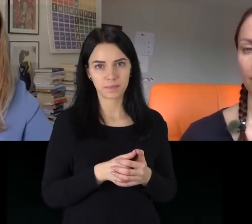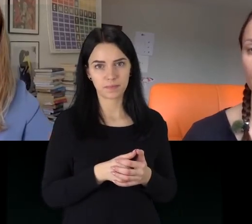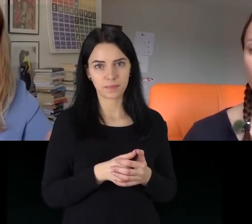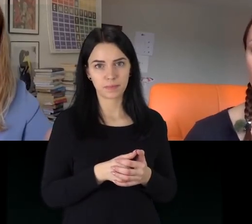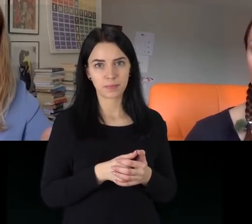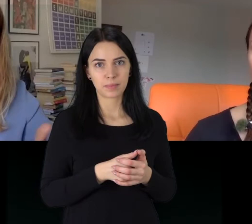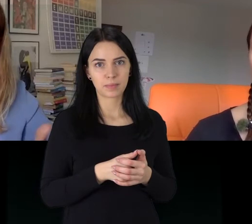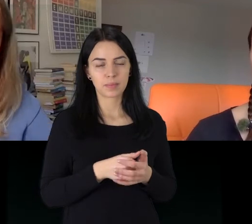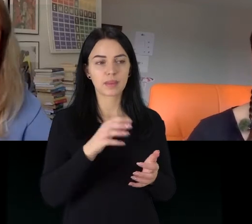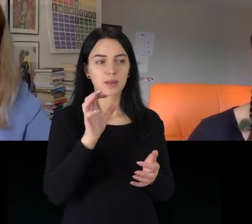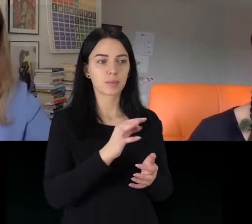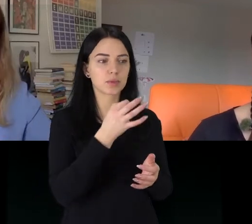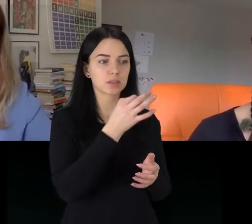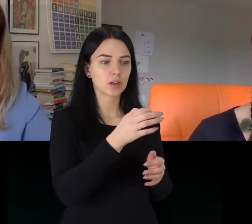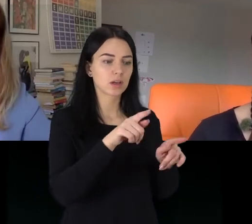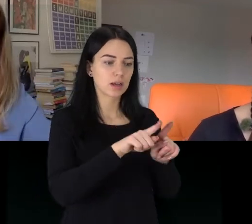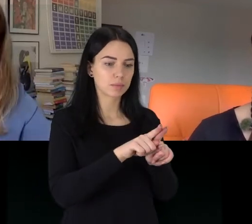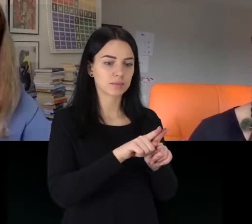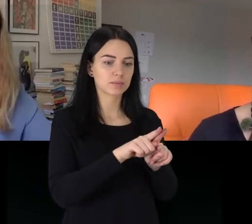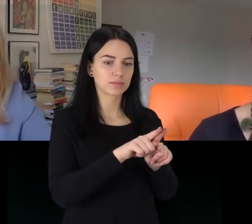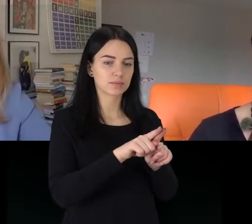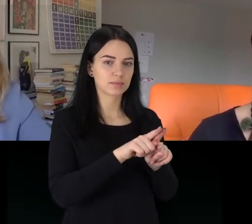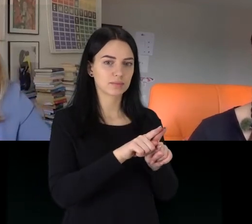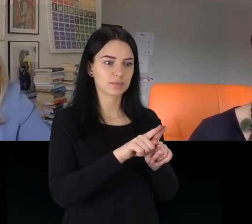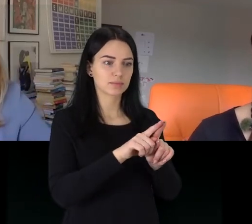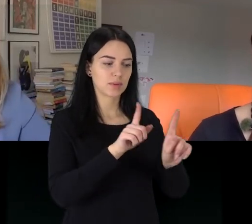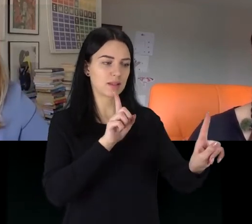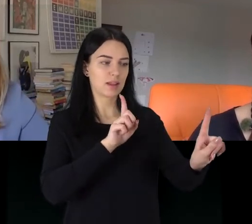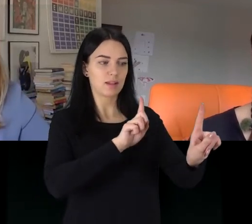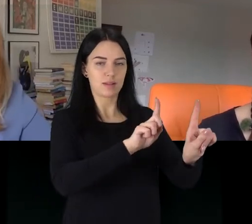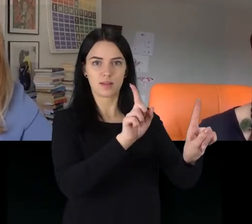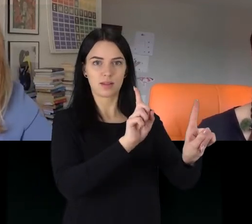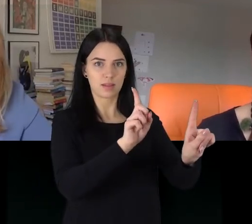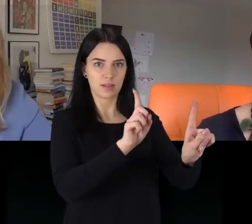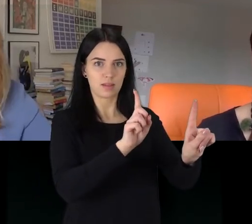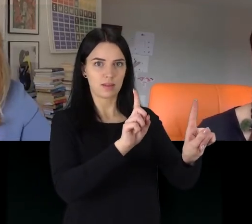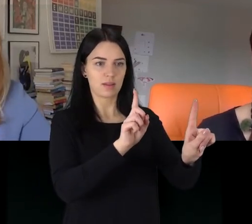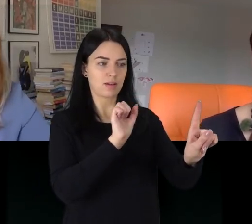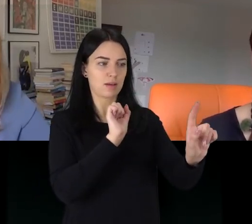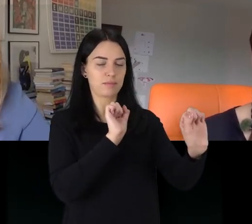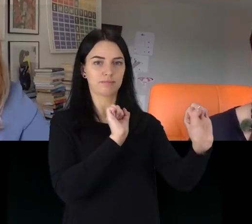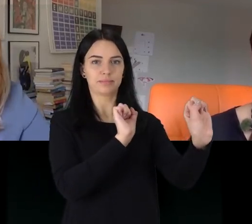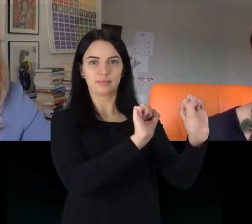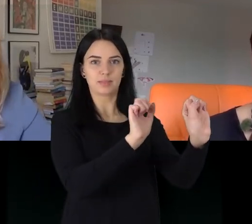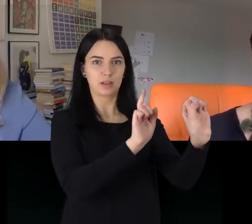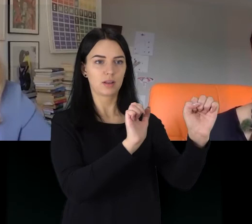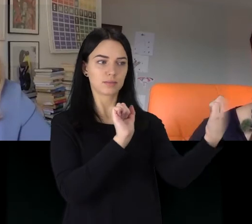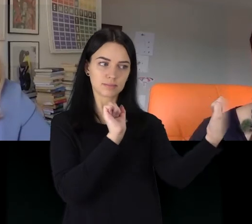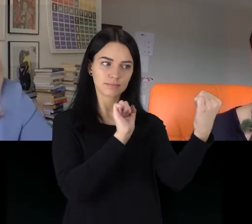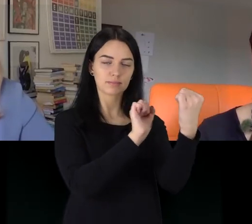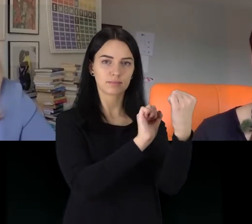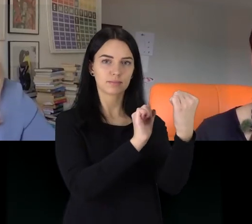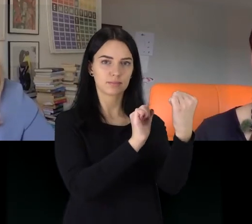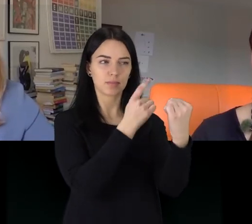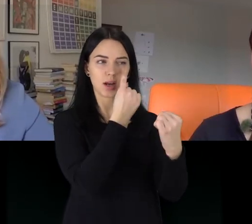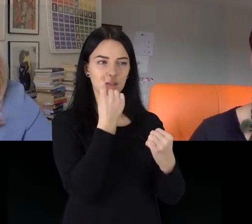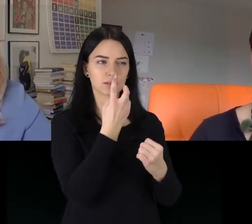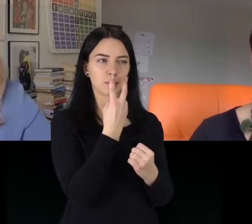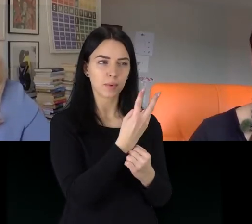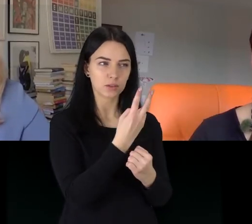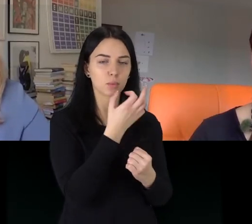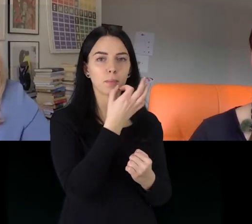ne iš nugaros, o iš priekio prie žmogaus. Pažiūrėk į akis ir pasakyk paprastą dalyką, tiksliau gal